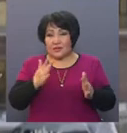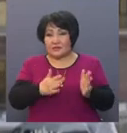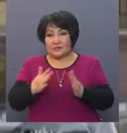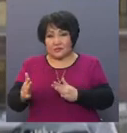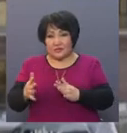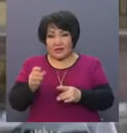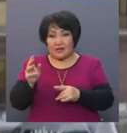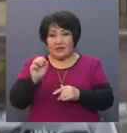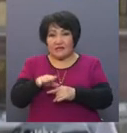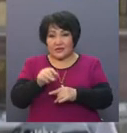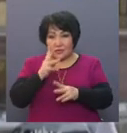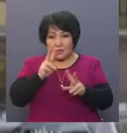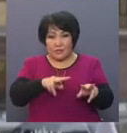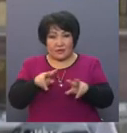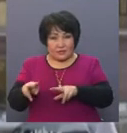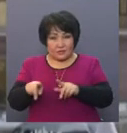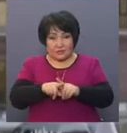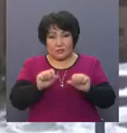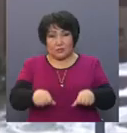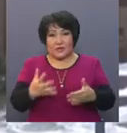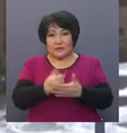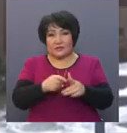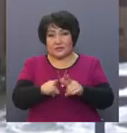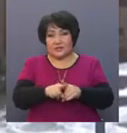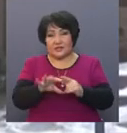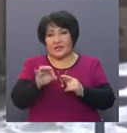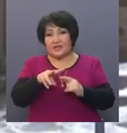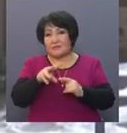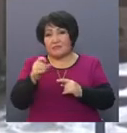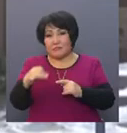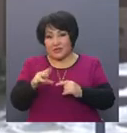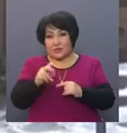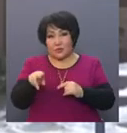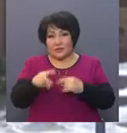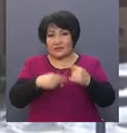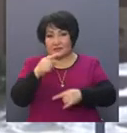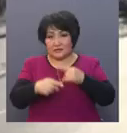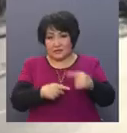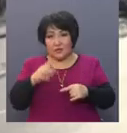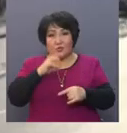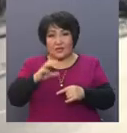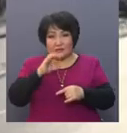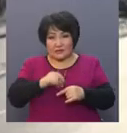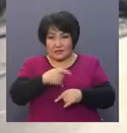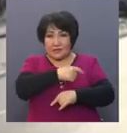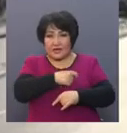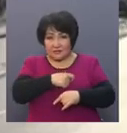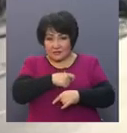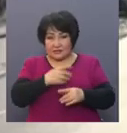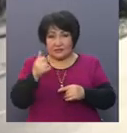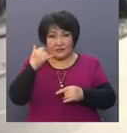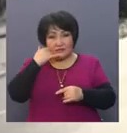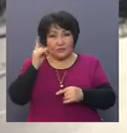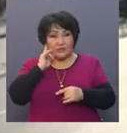тікелей қадағалауға мүмкіндік алады. Сонымен қатар IMEI-код арқылы байланыс операторлары ұрланған ұялы телефонды бұғаттау жүйесін іске